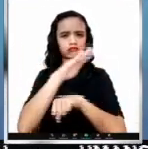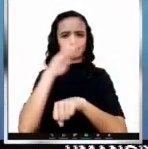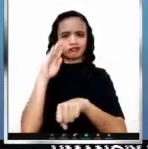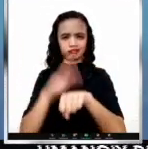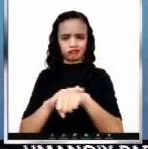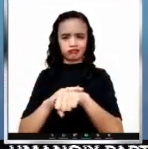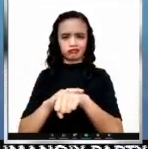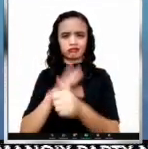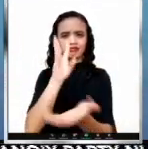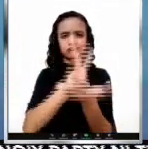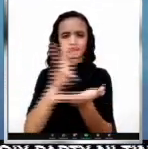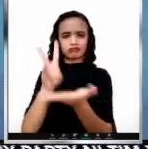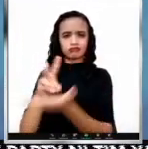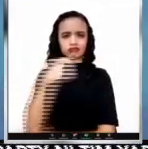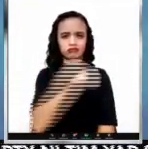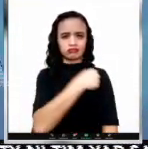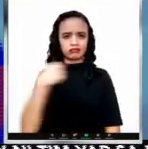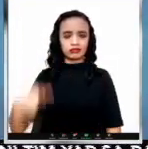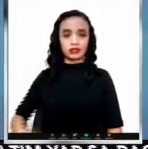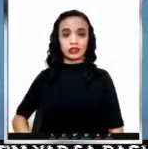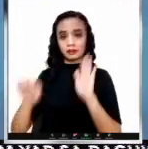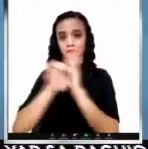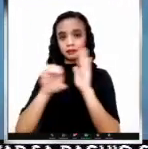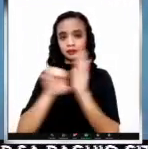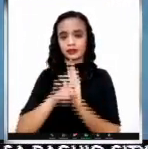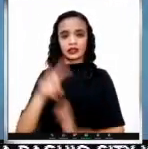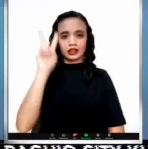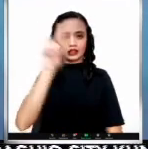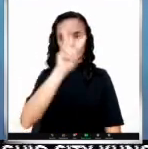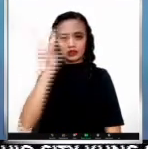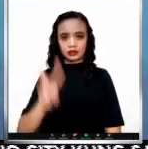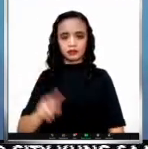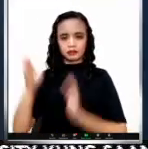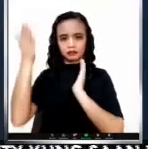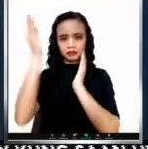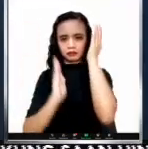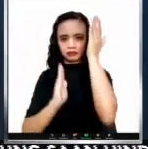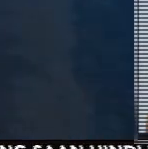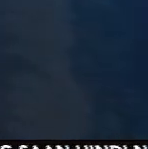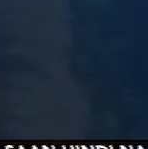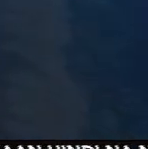ng China gaya ng Vietnam, Malaysia, Taiwan at Pilipinas.